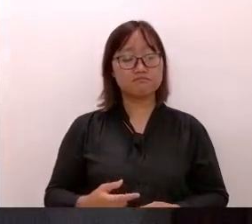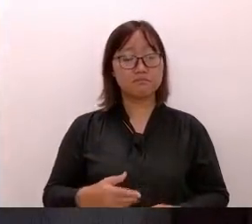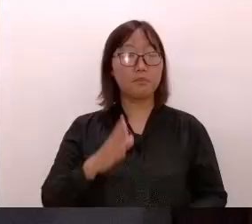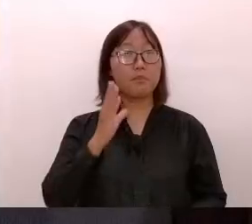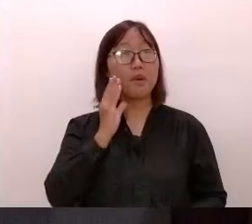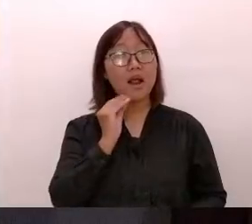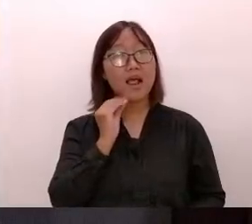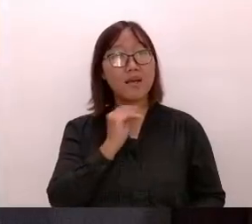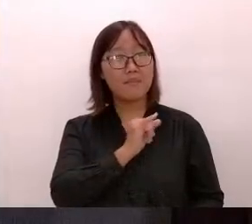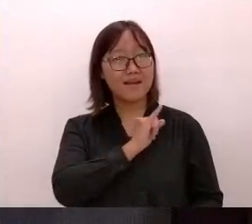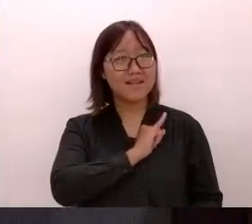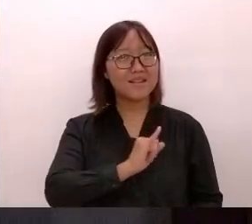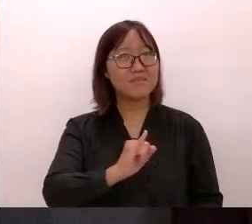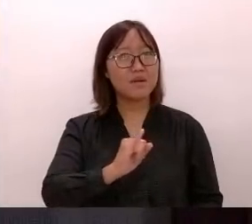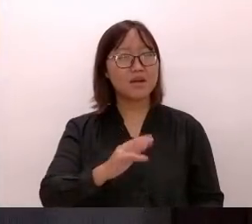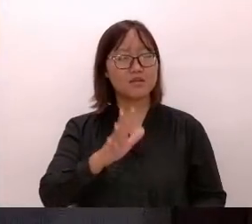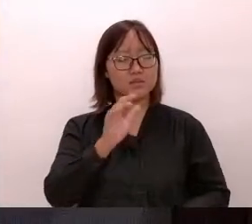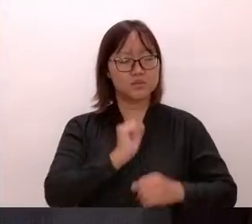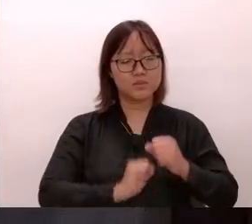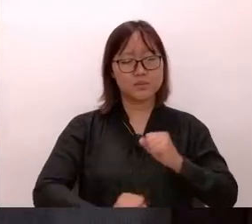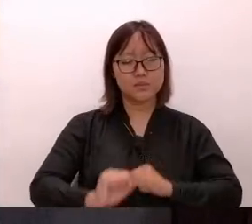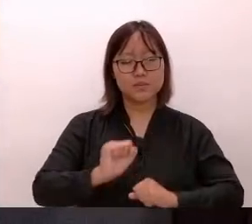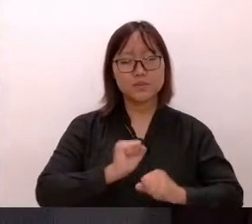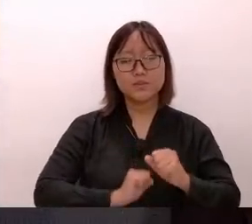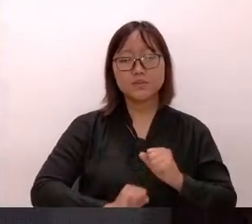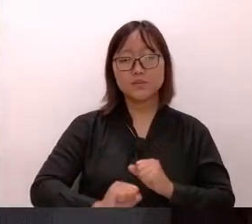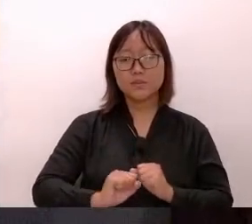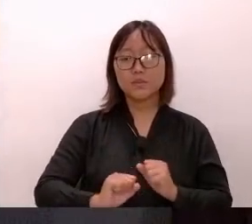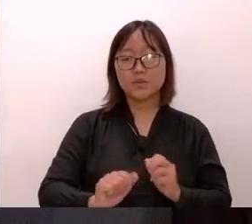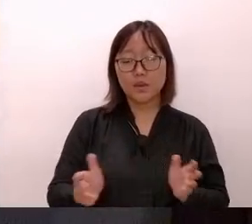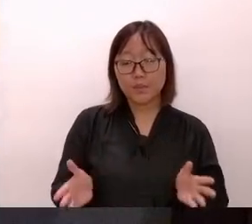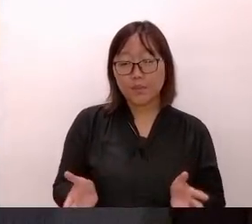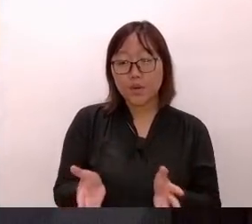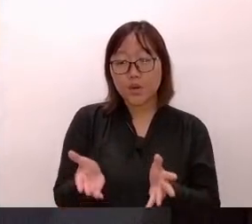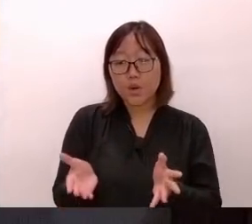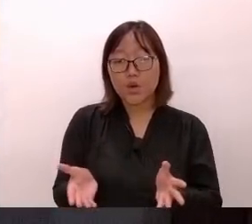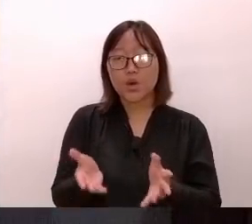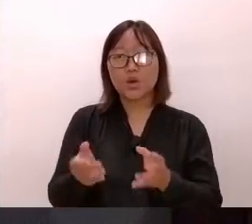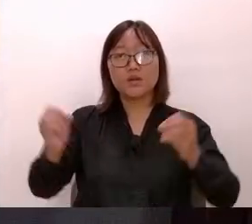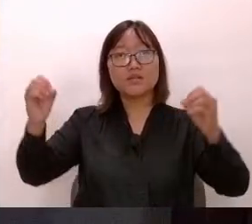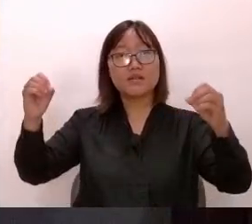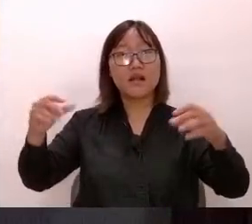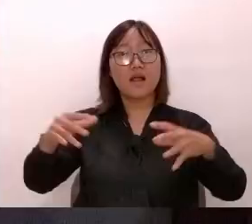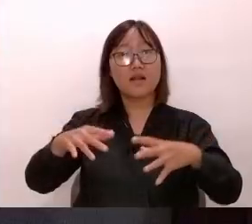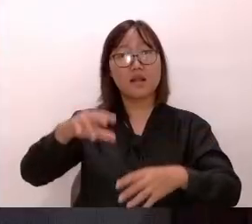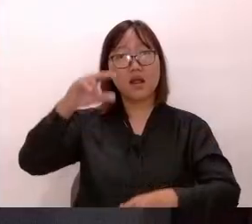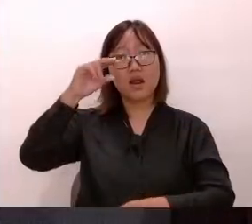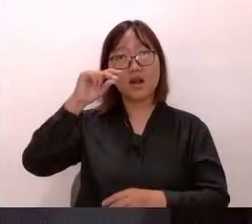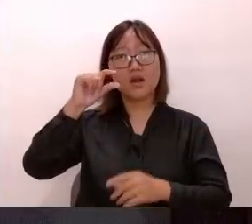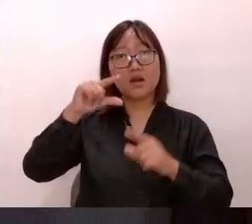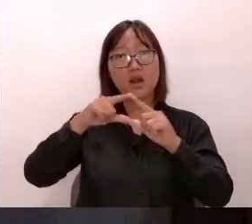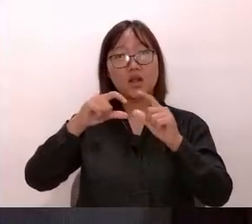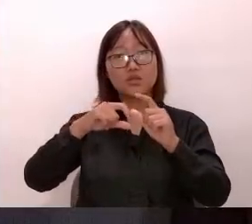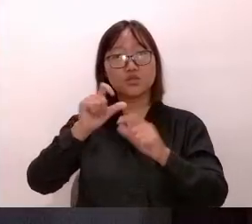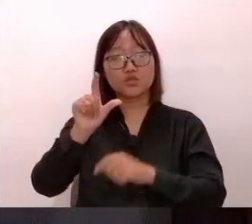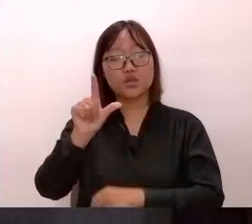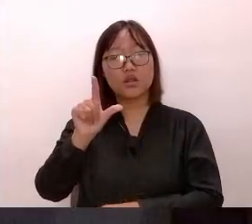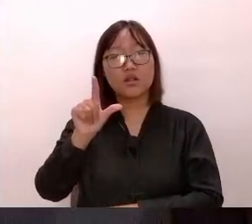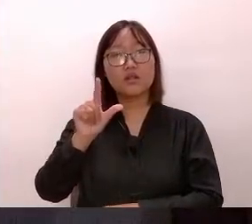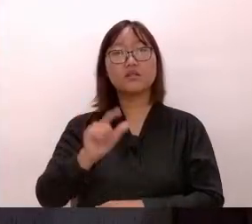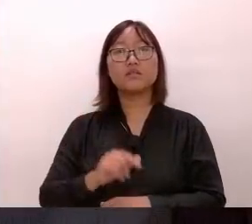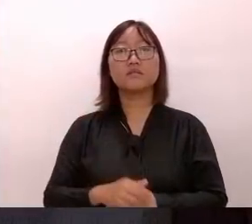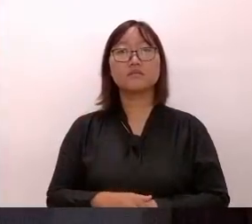dan mendorong karya rasuli membawa orang pada Tuhan orang yang